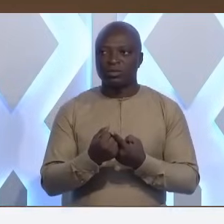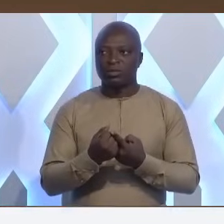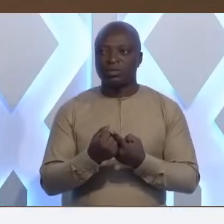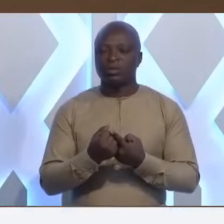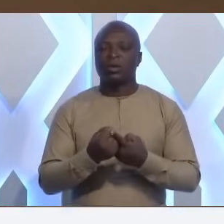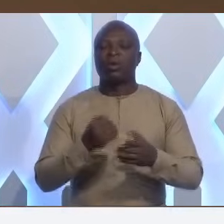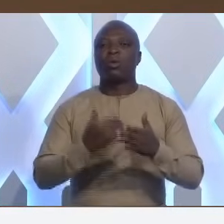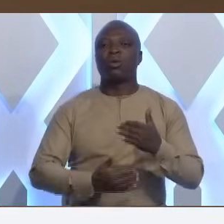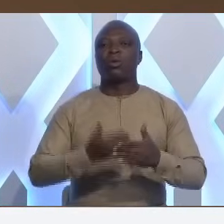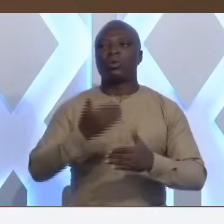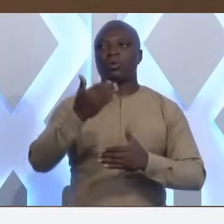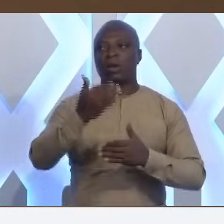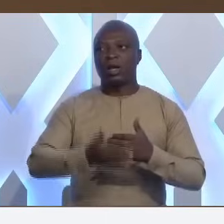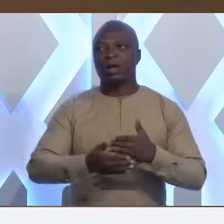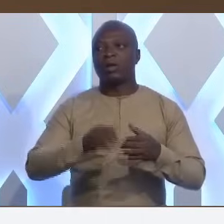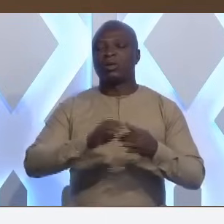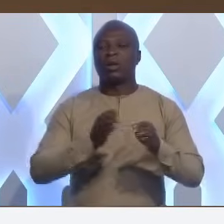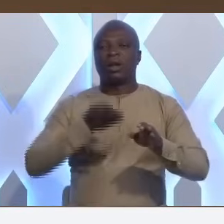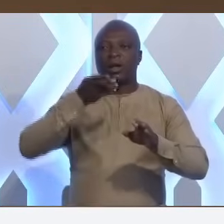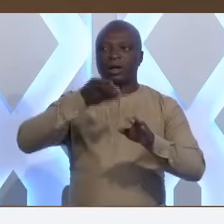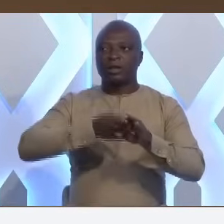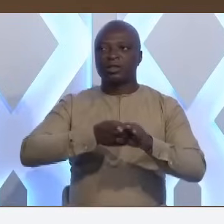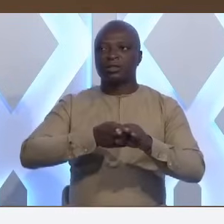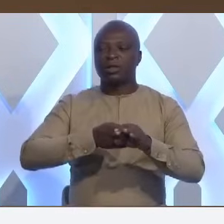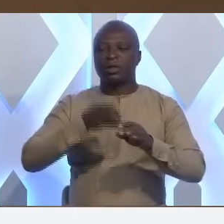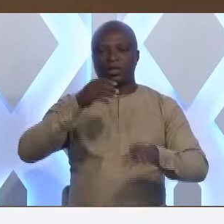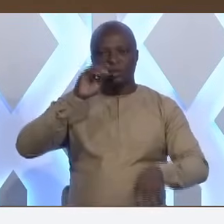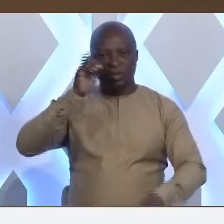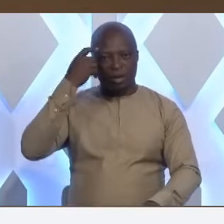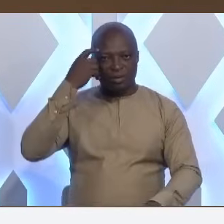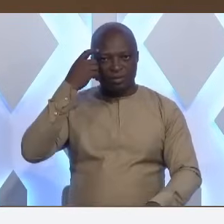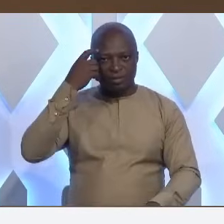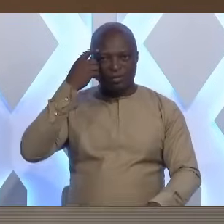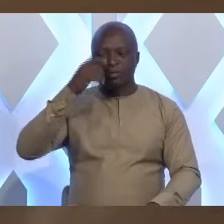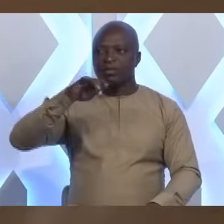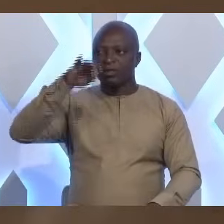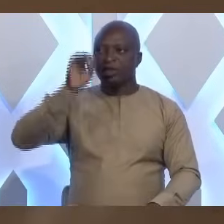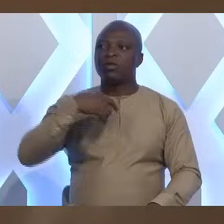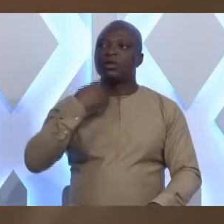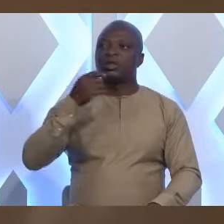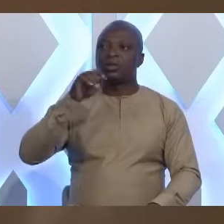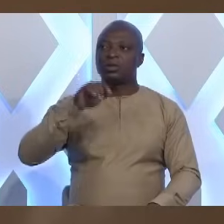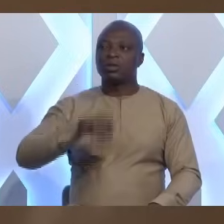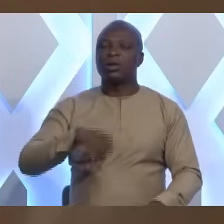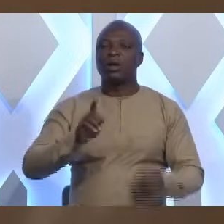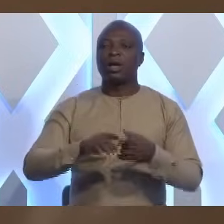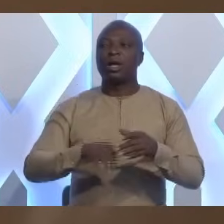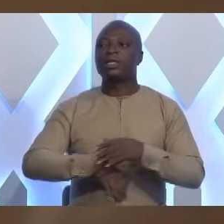au-delà de l'engagement interne, il faut dire que à